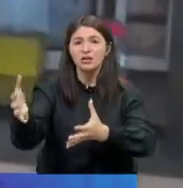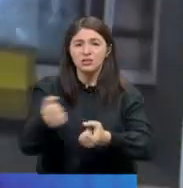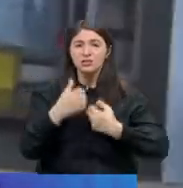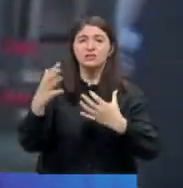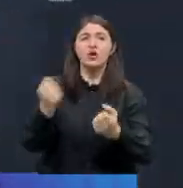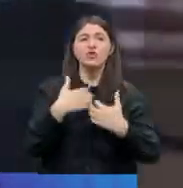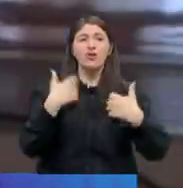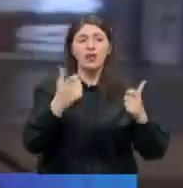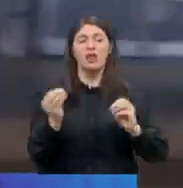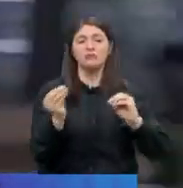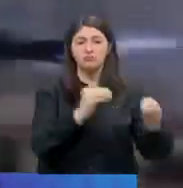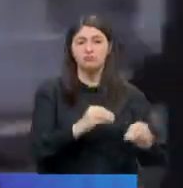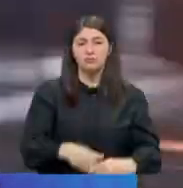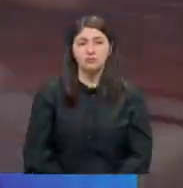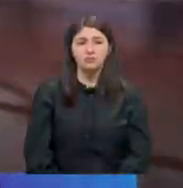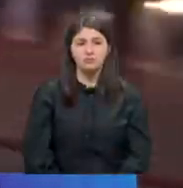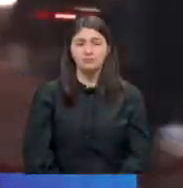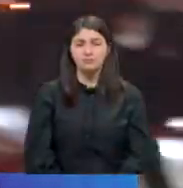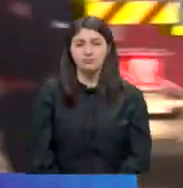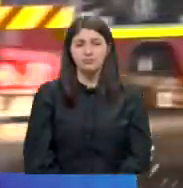çıkararak güvenli alanlara götürdü.